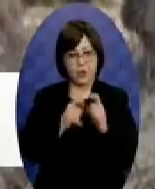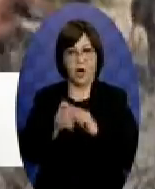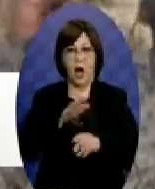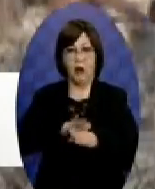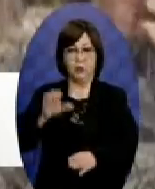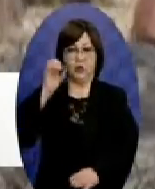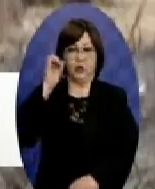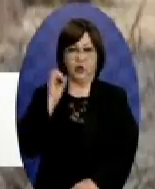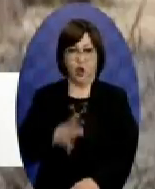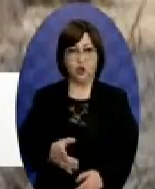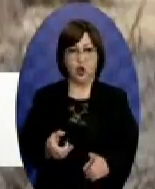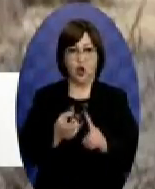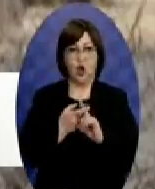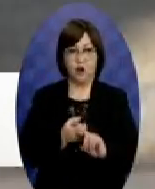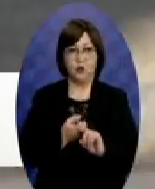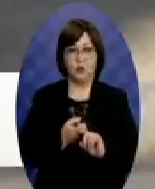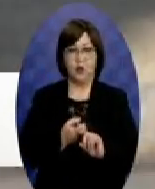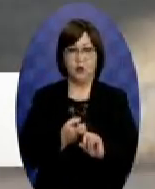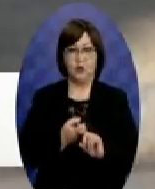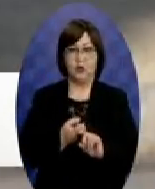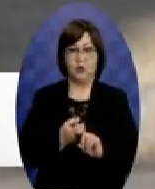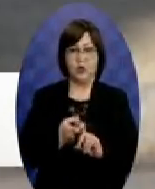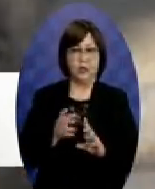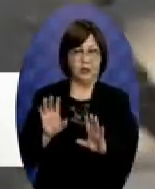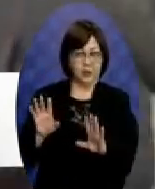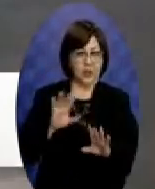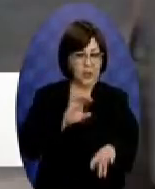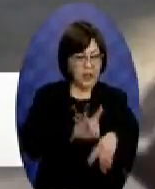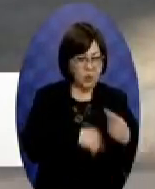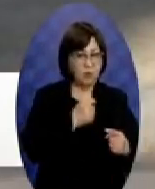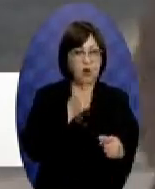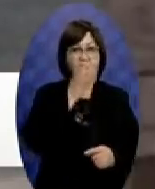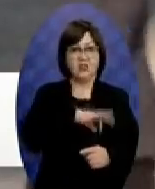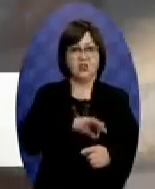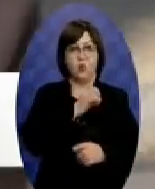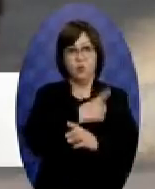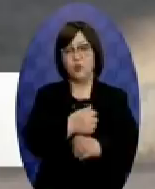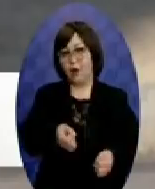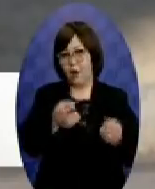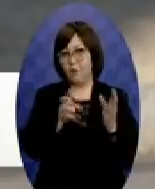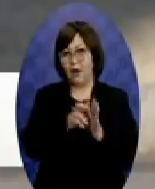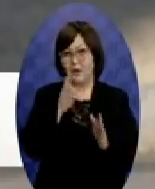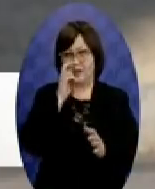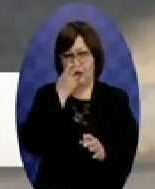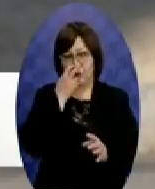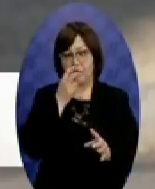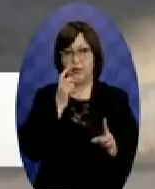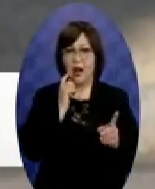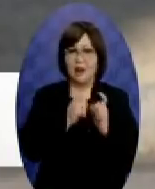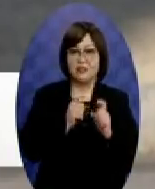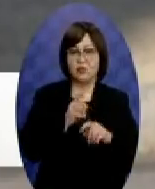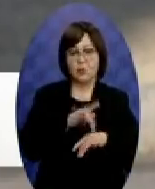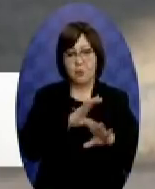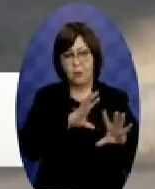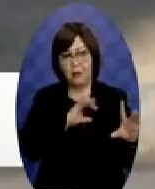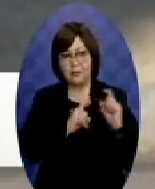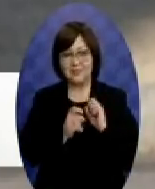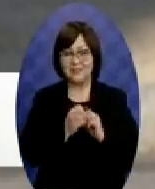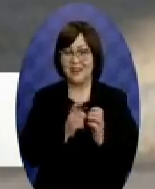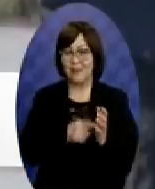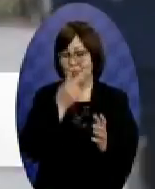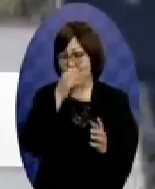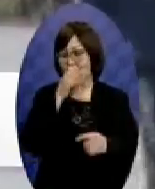дипломат шугамарх холбооноос илүү үр дүнтэй, ашигтай гэж үзэж байсан байгаа юм. За мөн сонины мэдээлж байгаар анхандаа дээрх